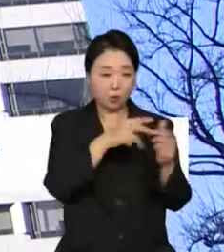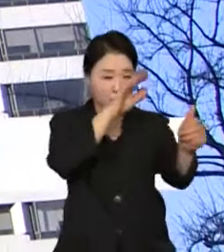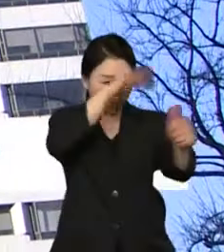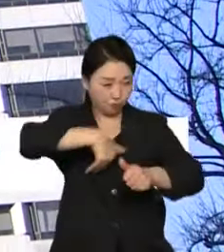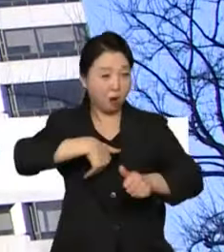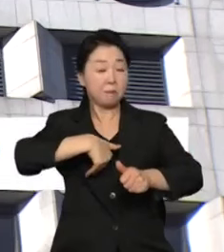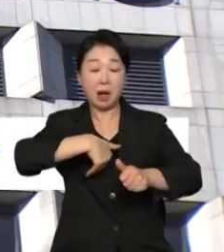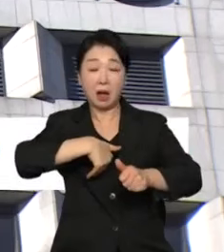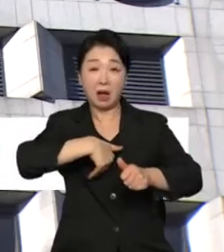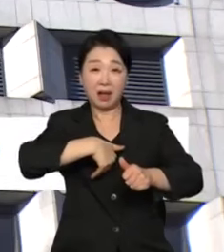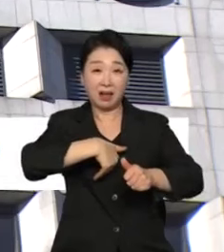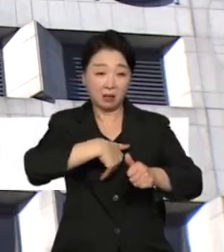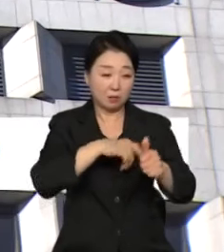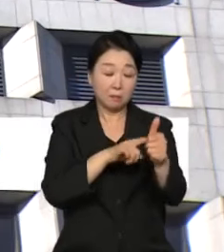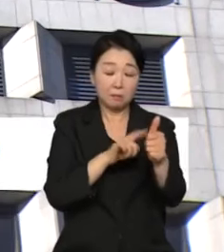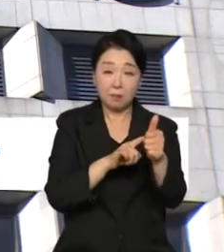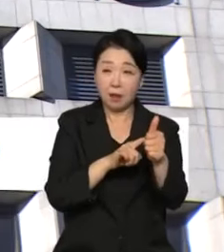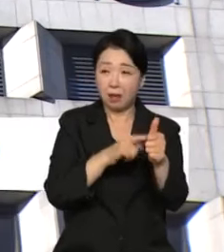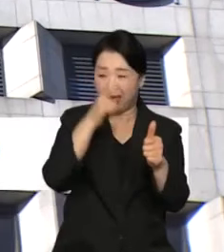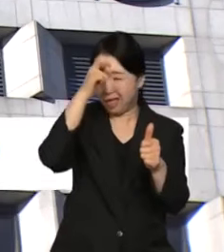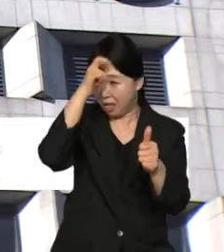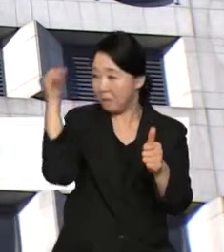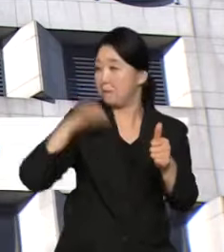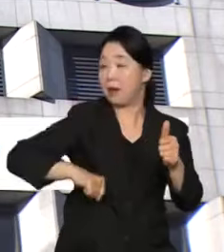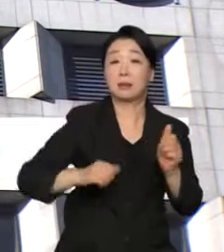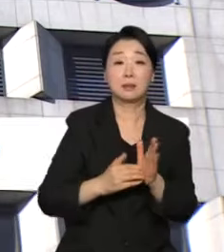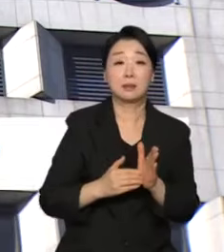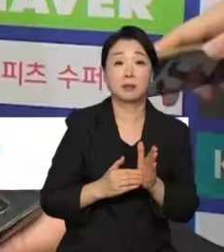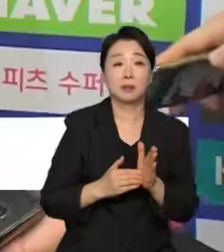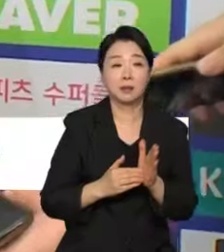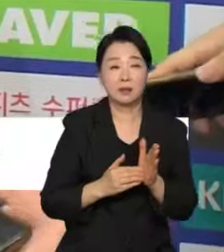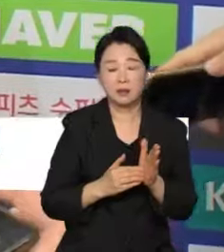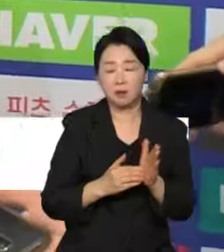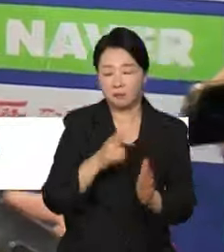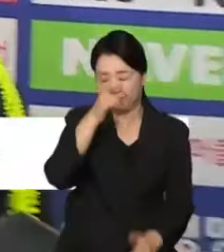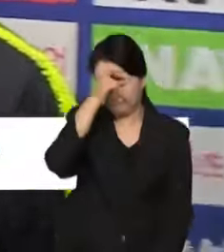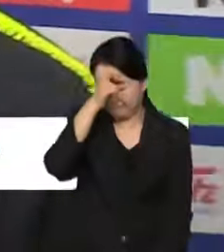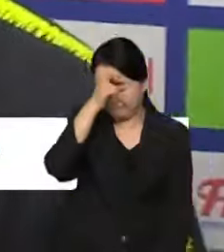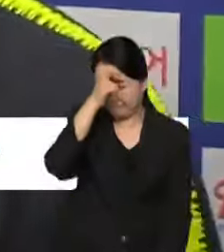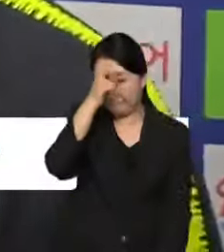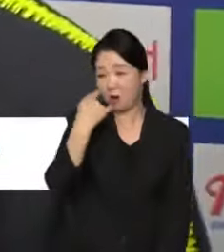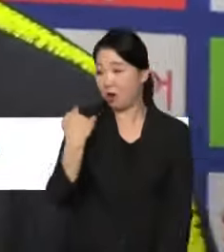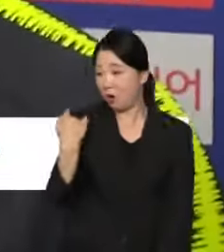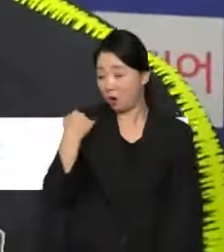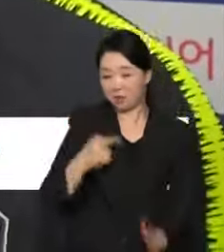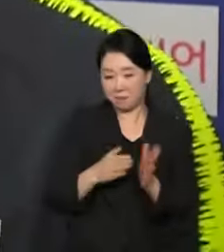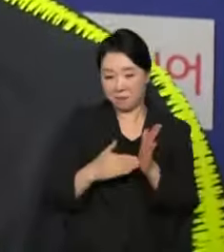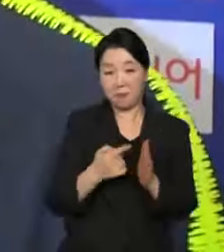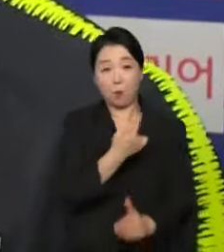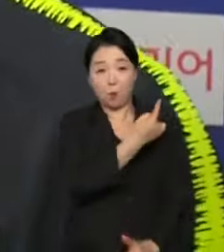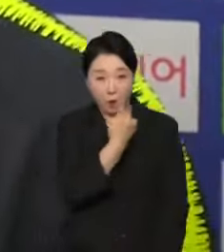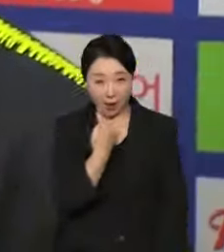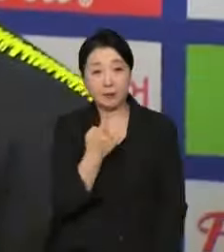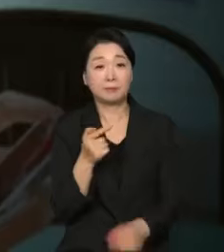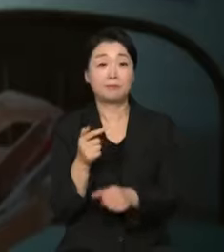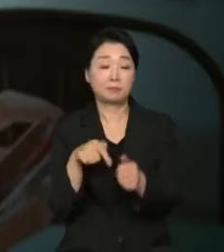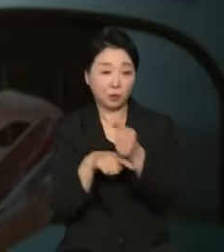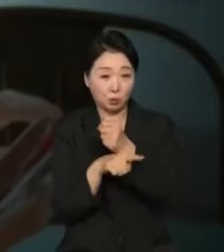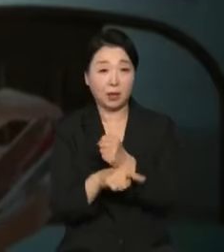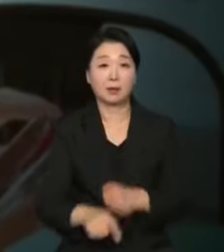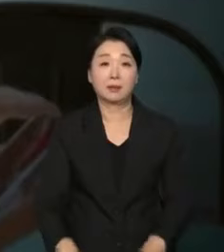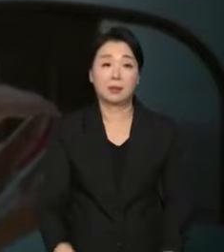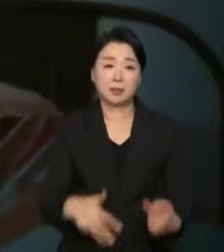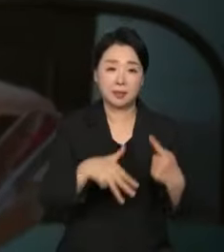했고 황 씨는 거절했습니다. 버티던 황 씨, 어제 비공개로 출석 조사를 받았습니다. 1차 조사와